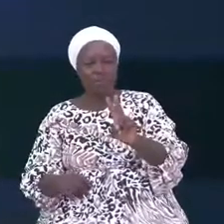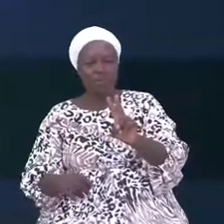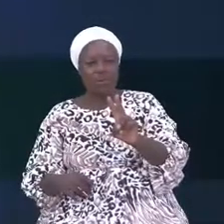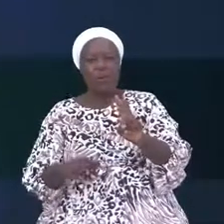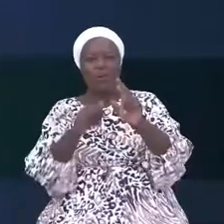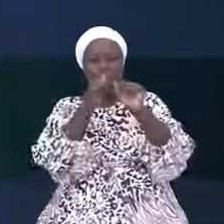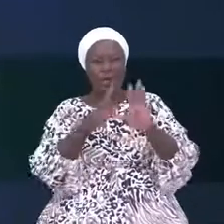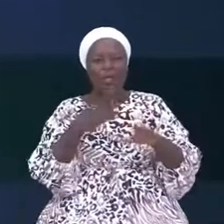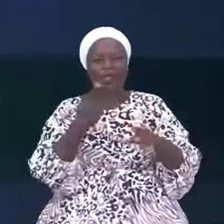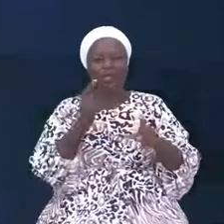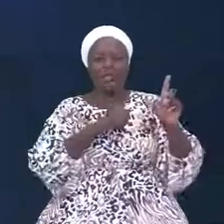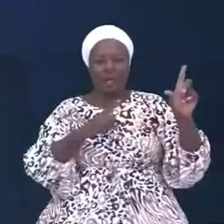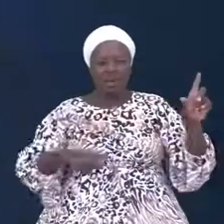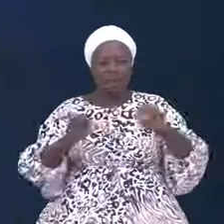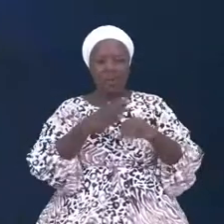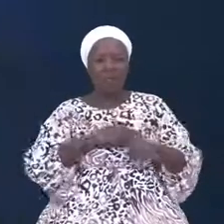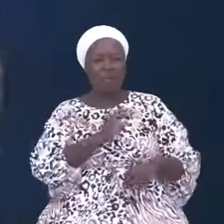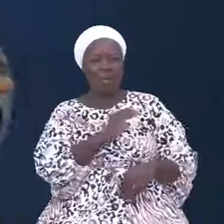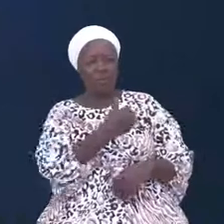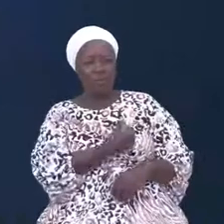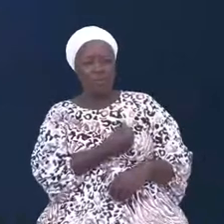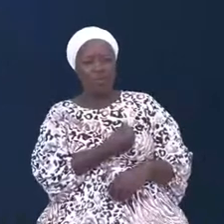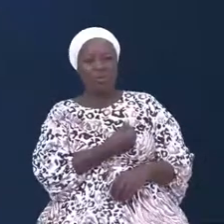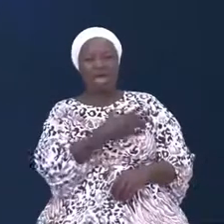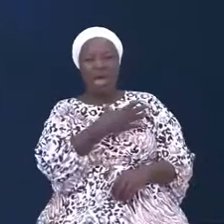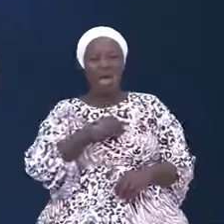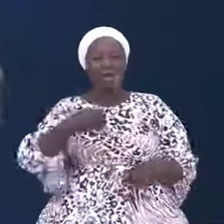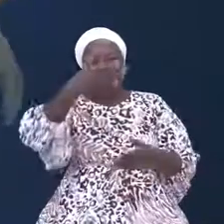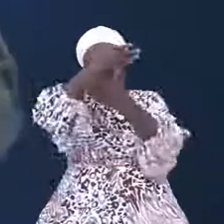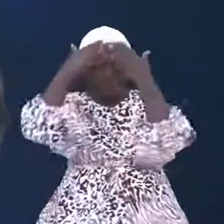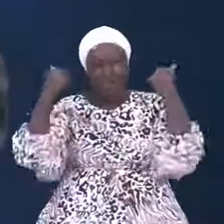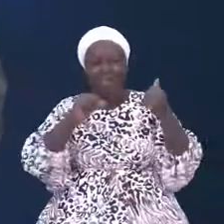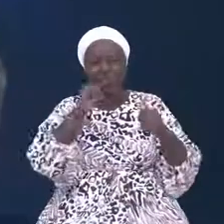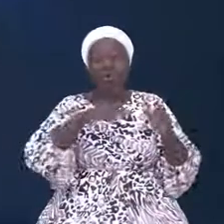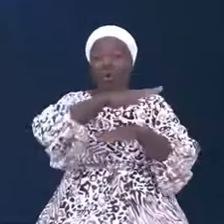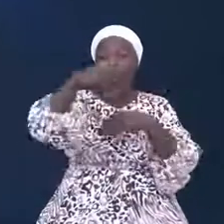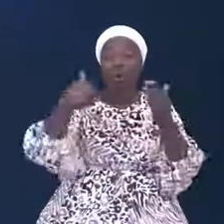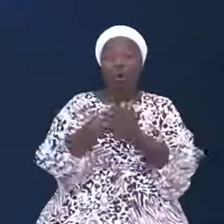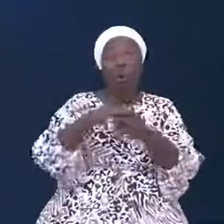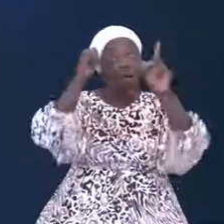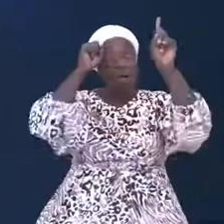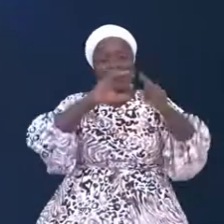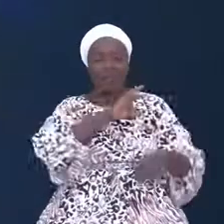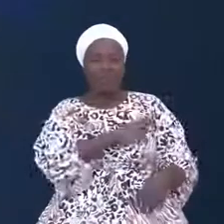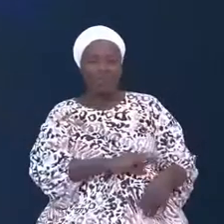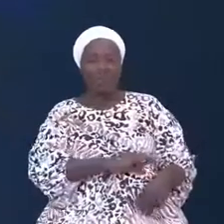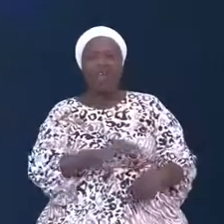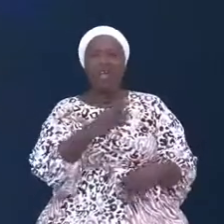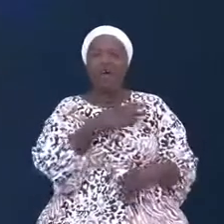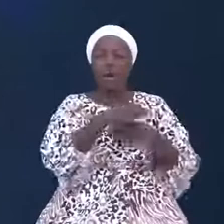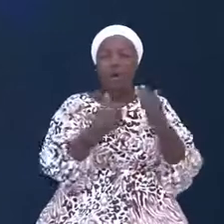Verset 2. Mon âme bénit l'Éternel et n'oublie aucun de ses bienfaits.